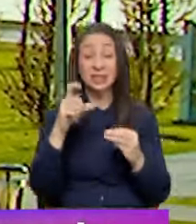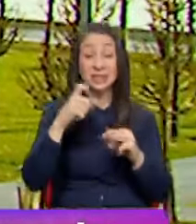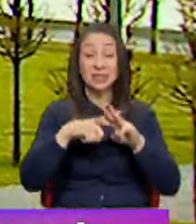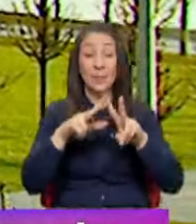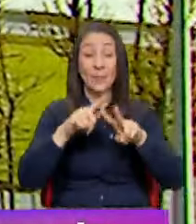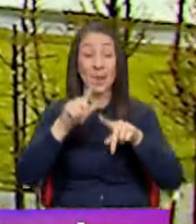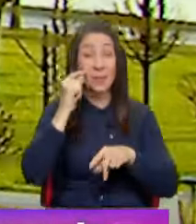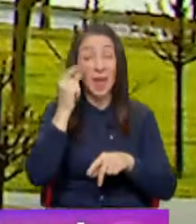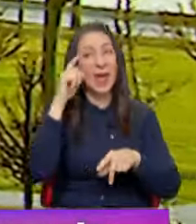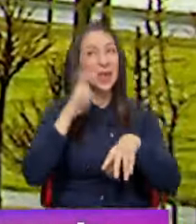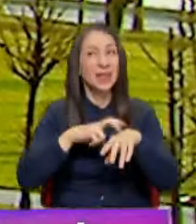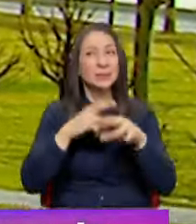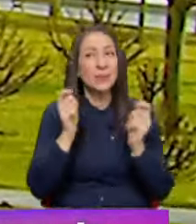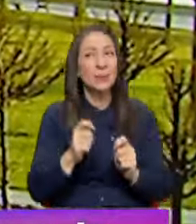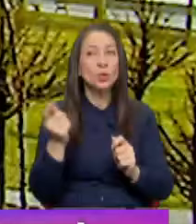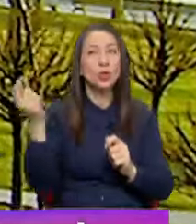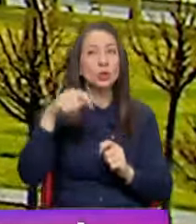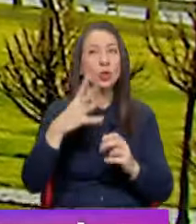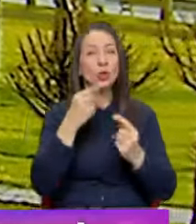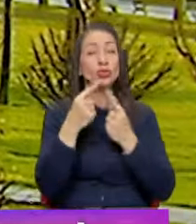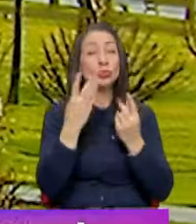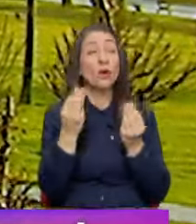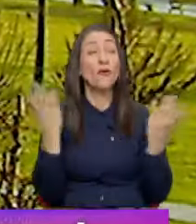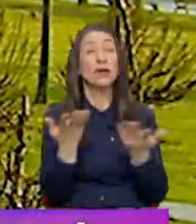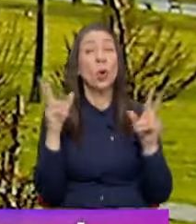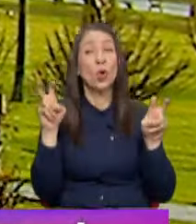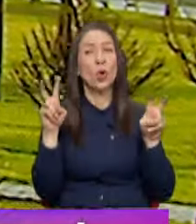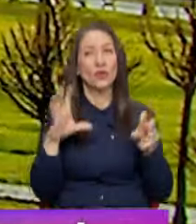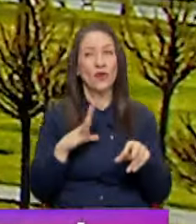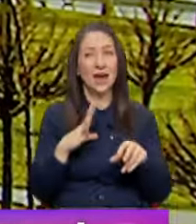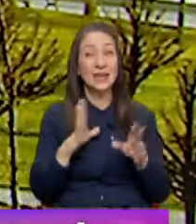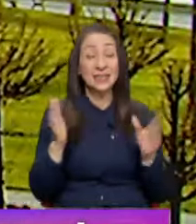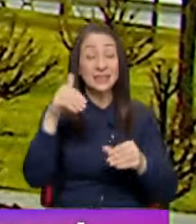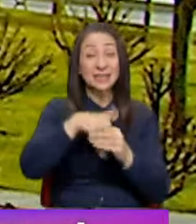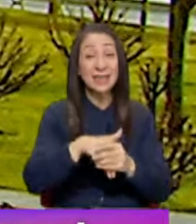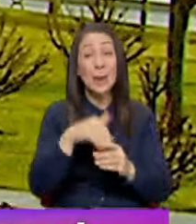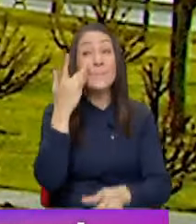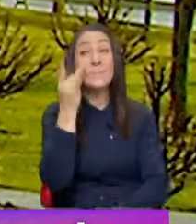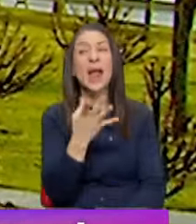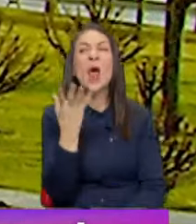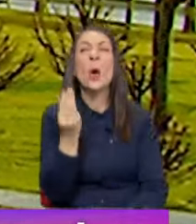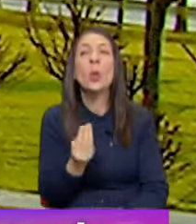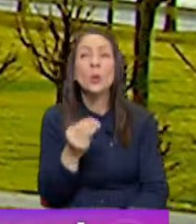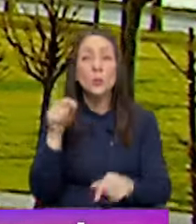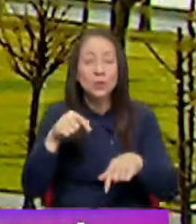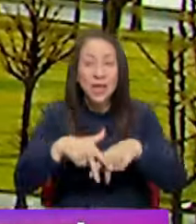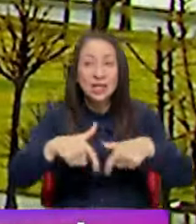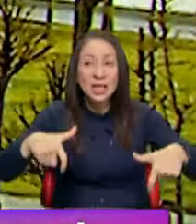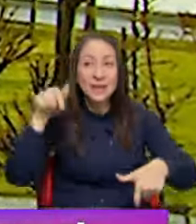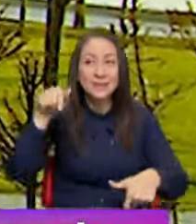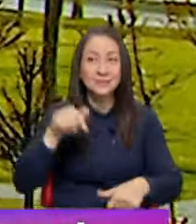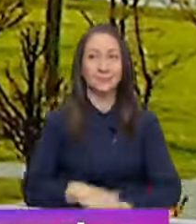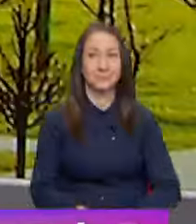enginyurt hatırlatmasını yapayım dönüşte daha konuşacağımız pek çok konu var sandıkta belli olur Bugün